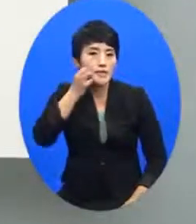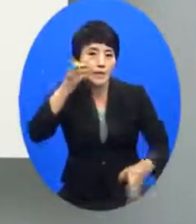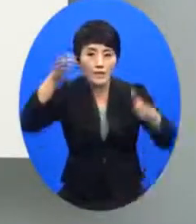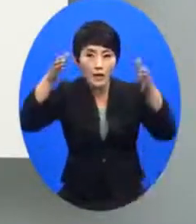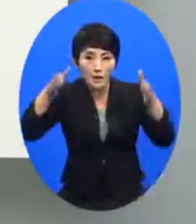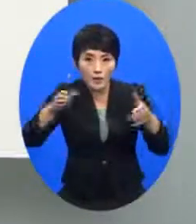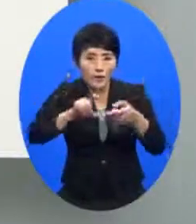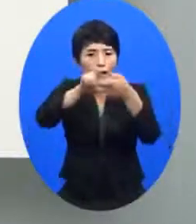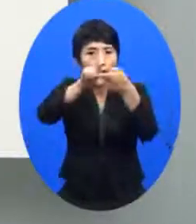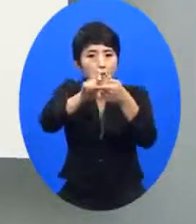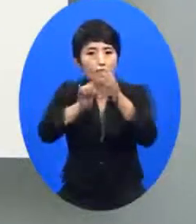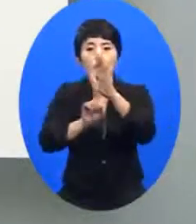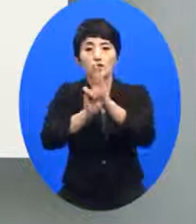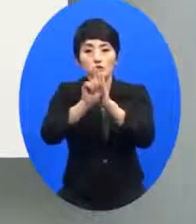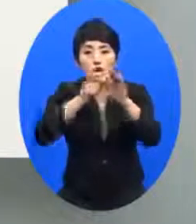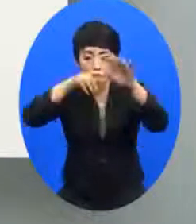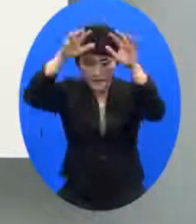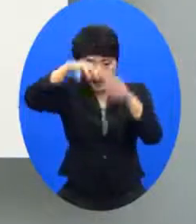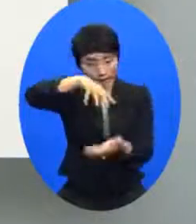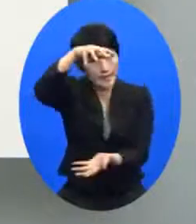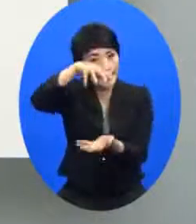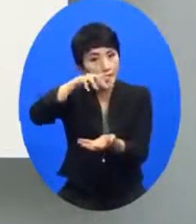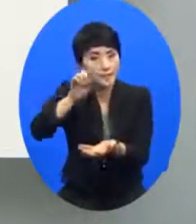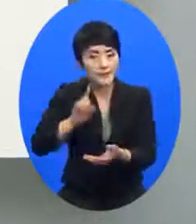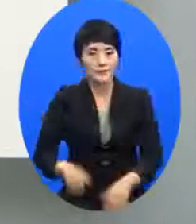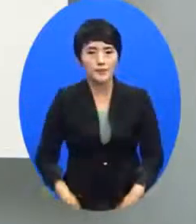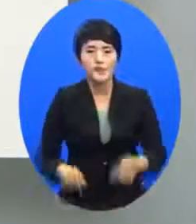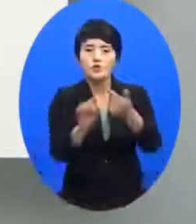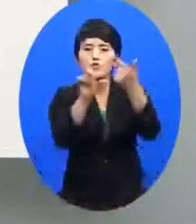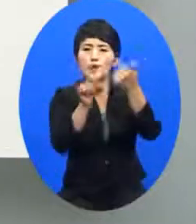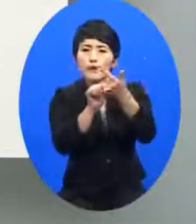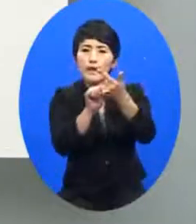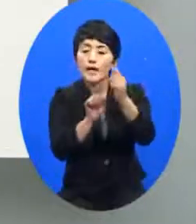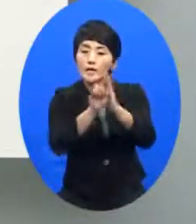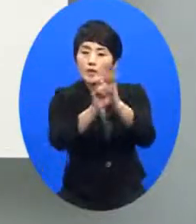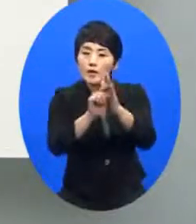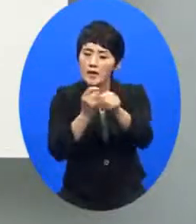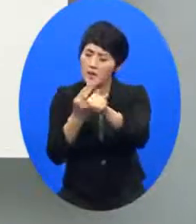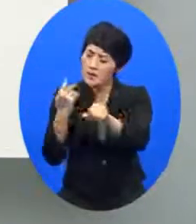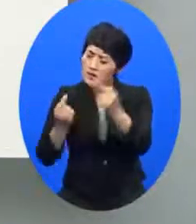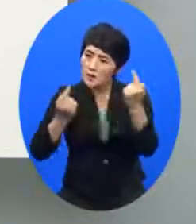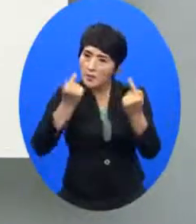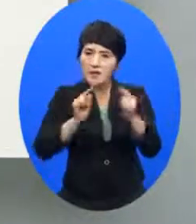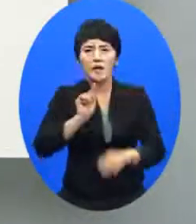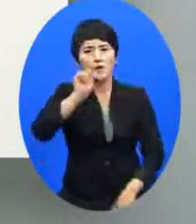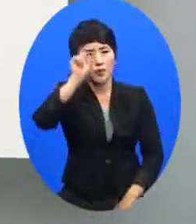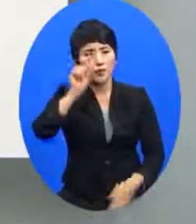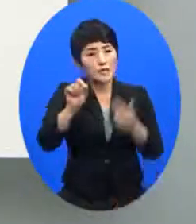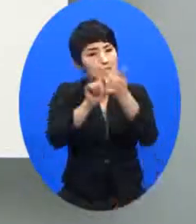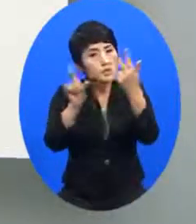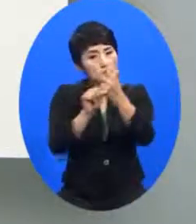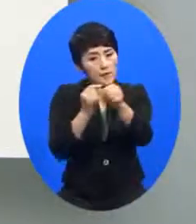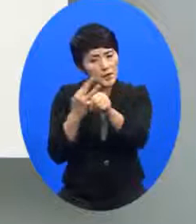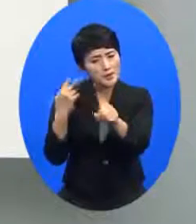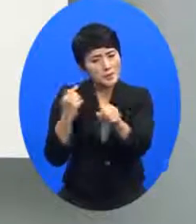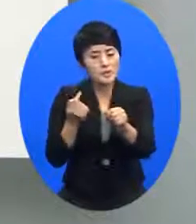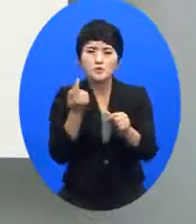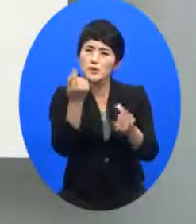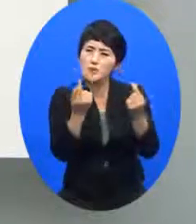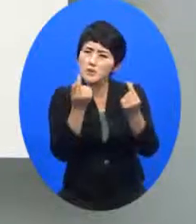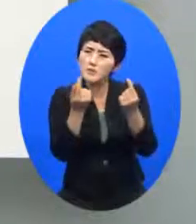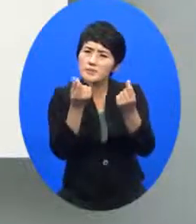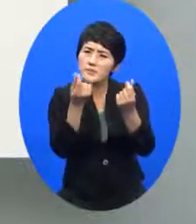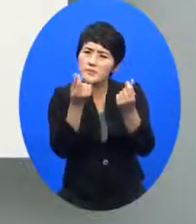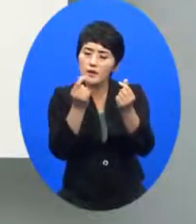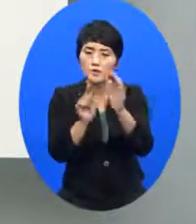앞으로 3개월 동안의 평균 기온 강수량을 보시면 기온은 6월에는 평년보다 높겠고 7월에는 평년과 비슷하거나